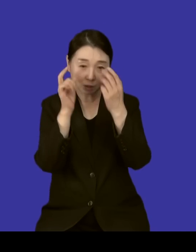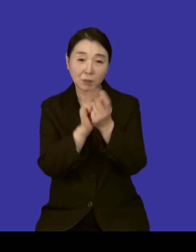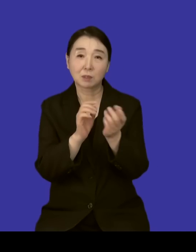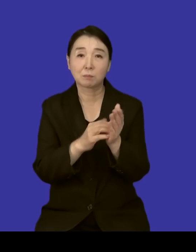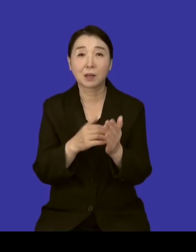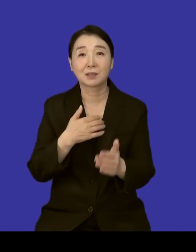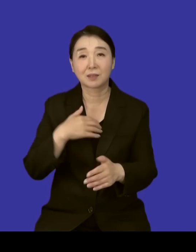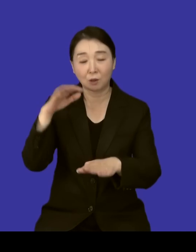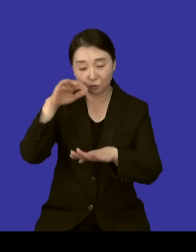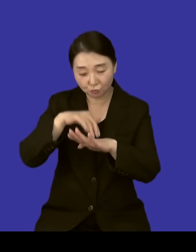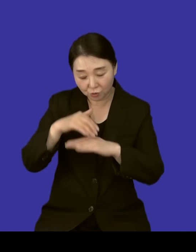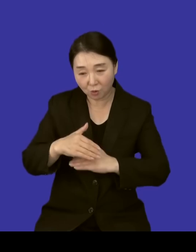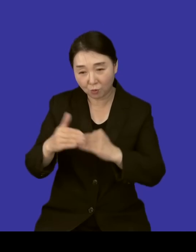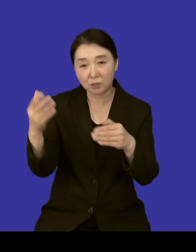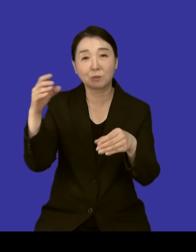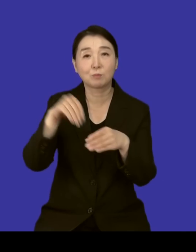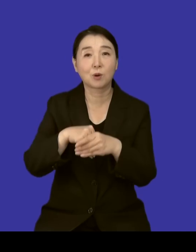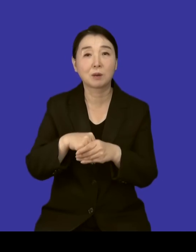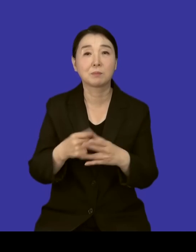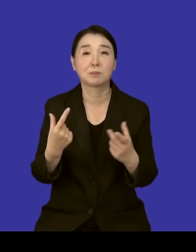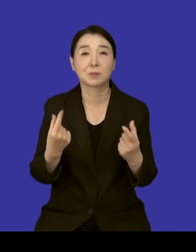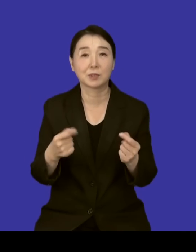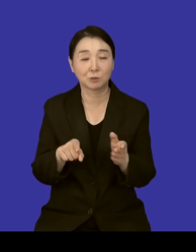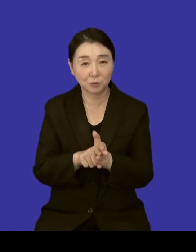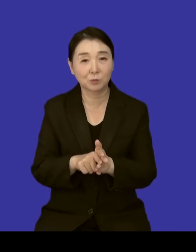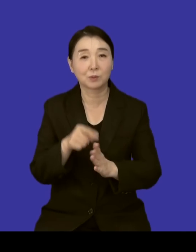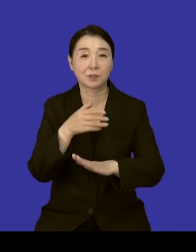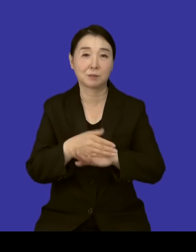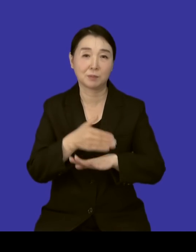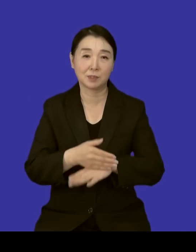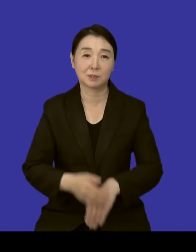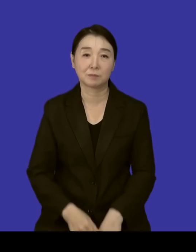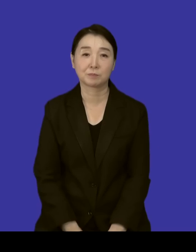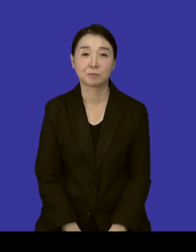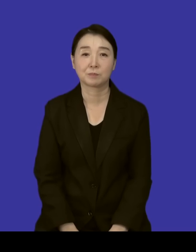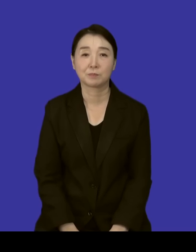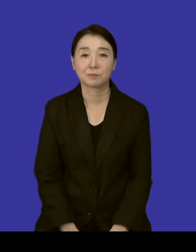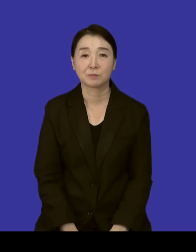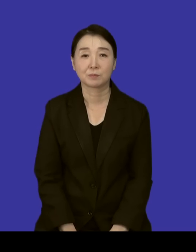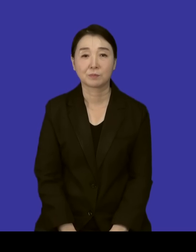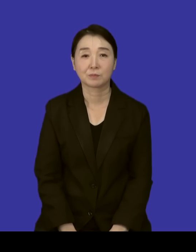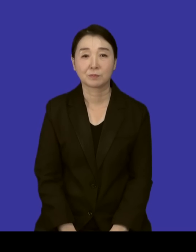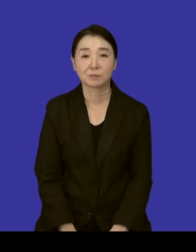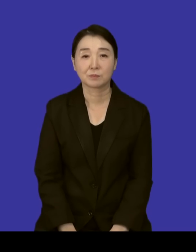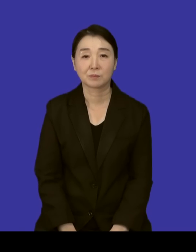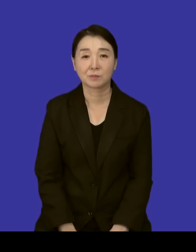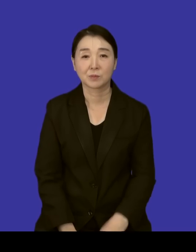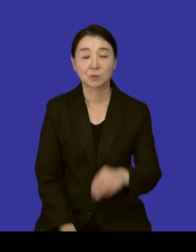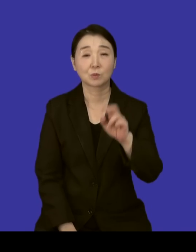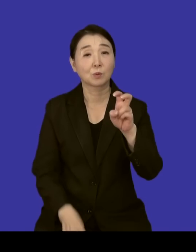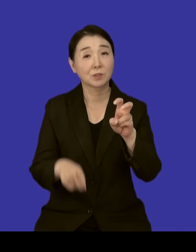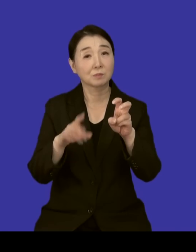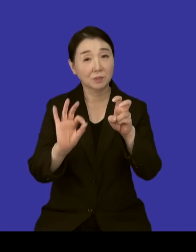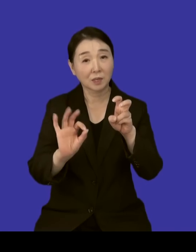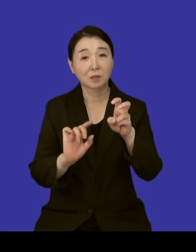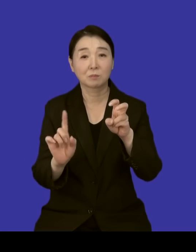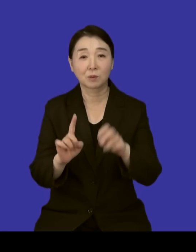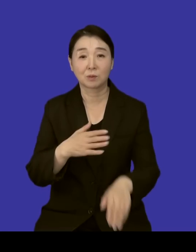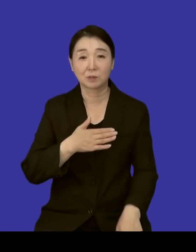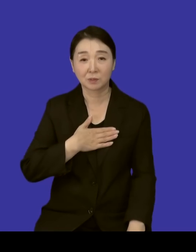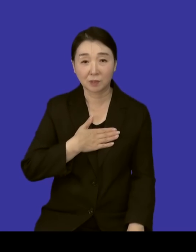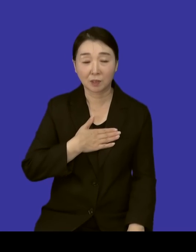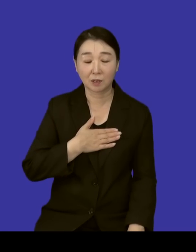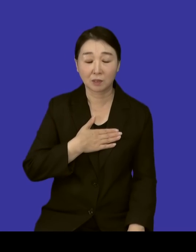나의 훈련 과정에 포함되어 있을 것을 믿고 감사한다고. 그리고 이제 20장에서는 또 우리 내가